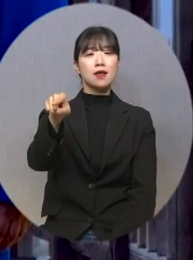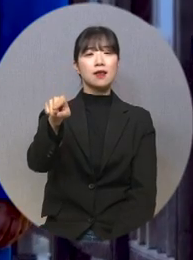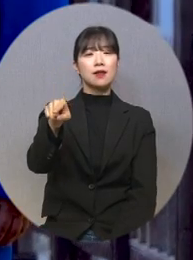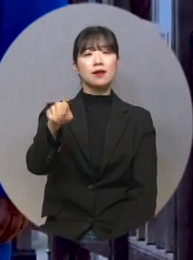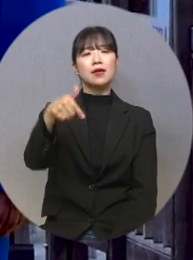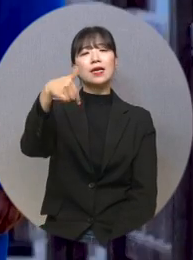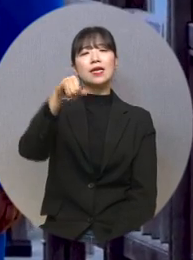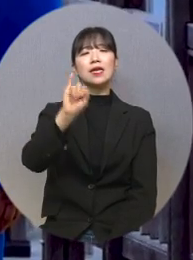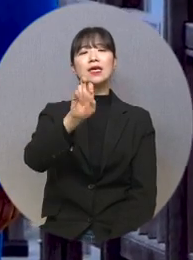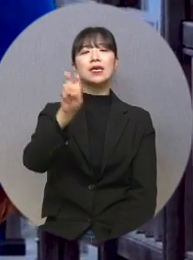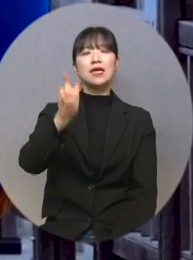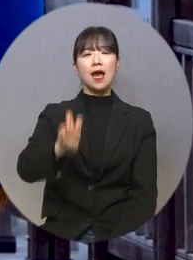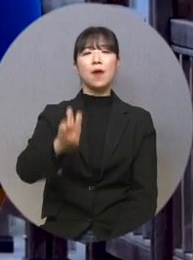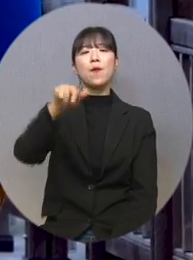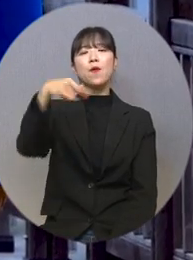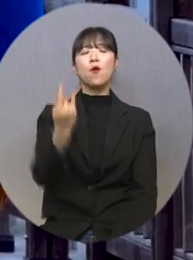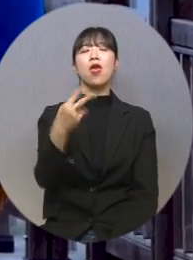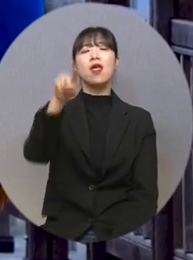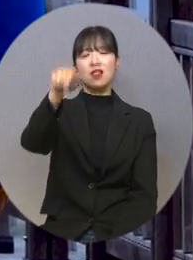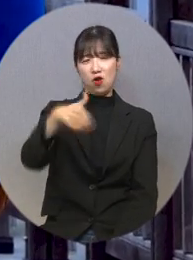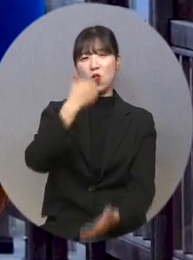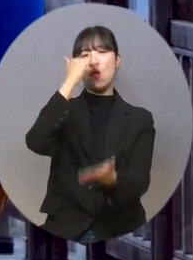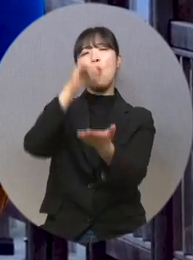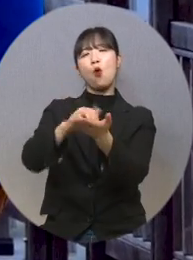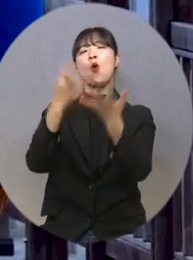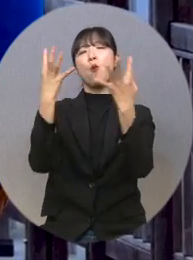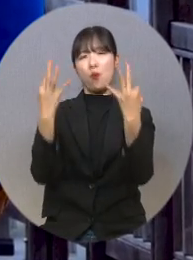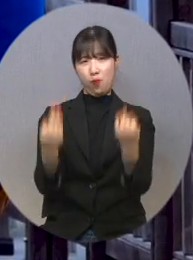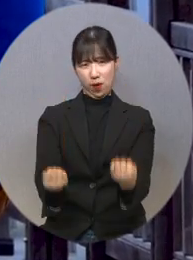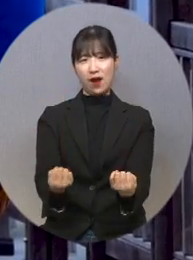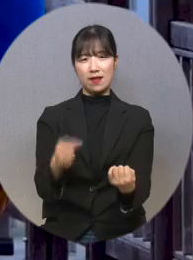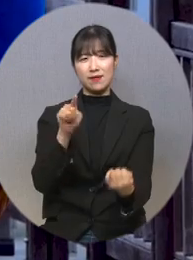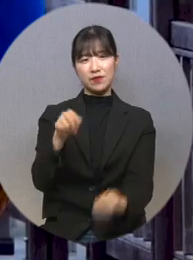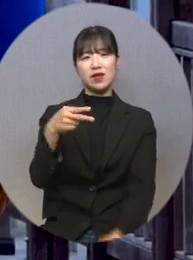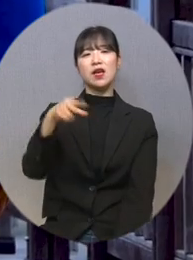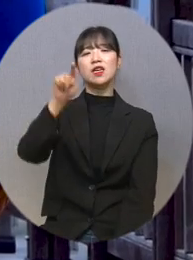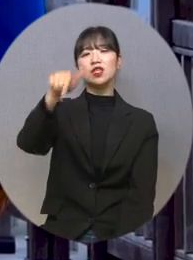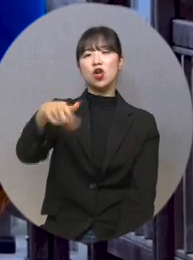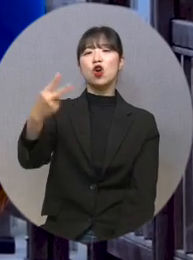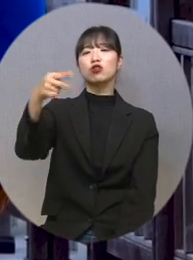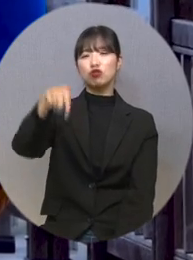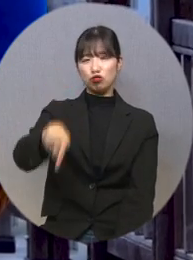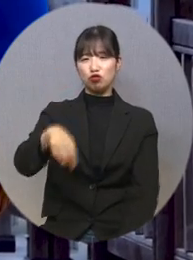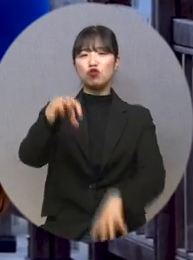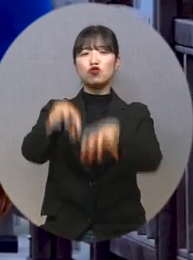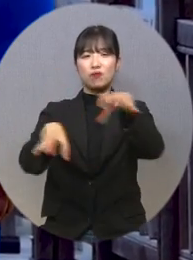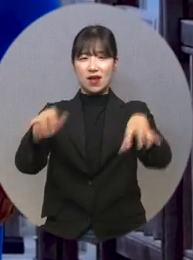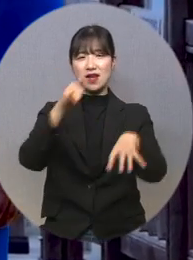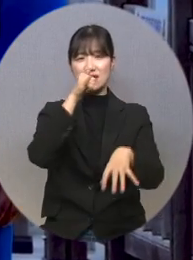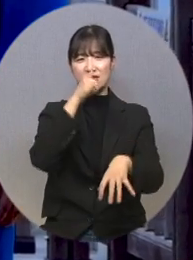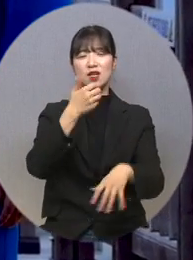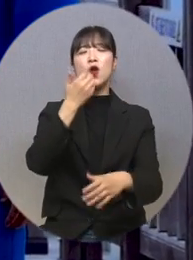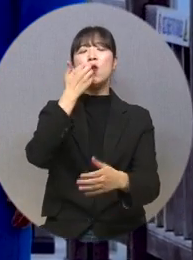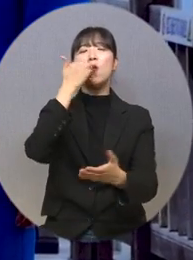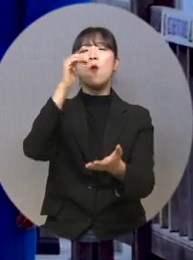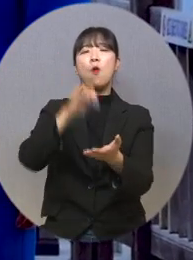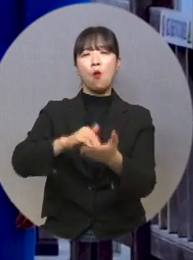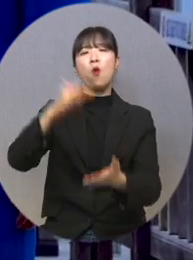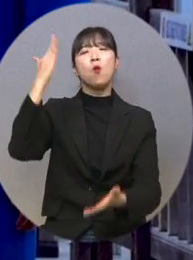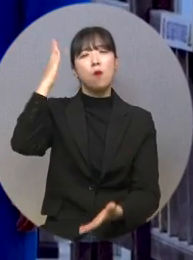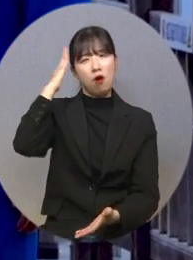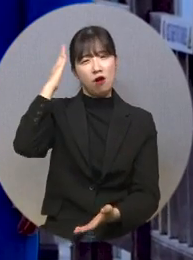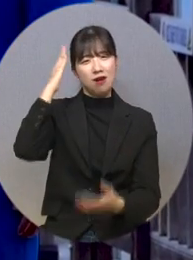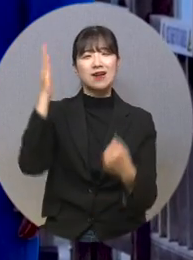개석이 많이 있었다 그래요. 아, 그래가지고 예예. 그래서 석두 마을이 있는데 원래 돌머리가 석두 아닙니까? 석두 마을. 예,